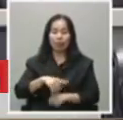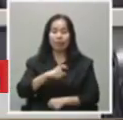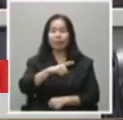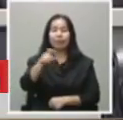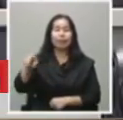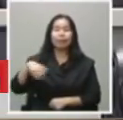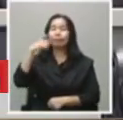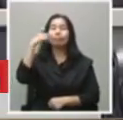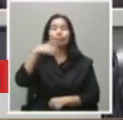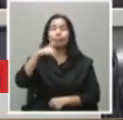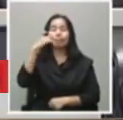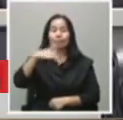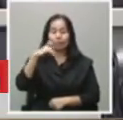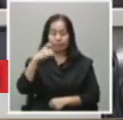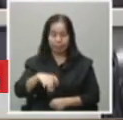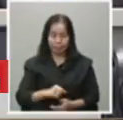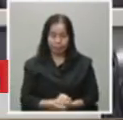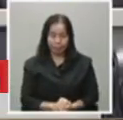ครับ